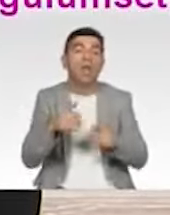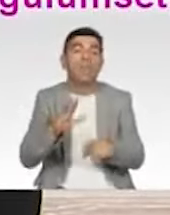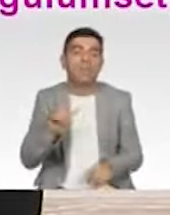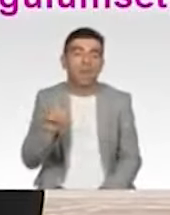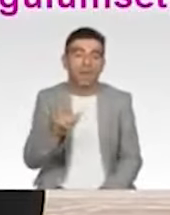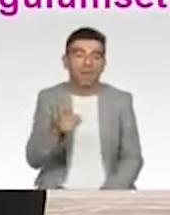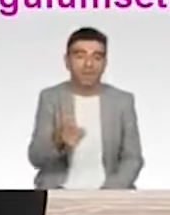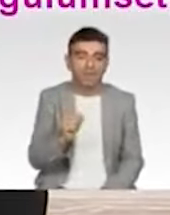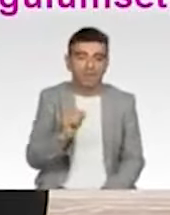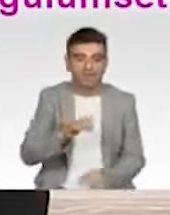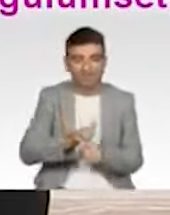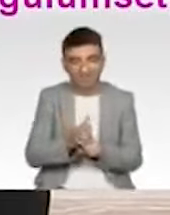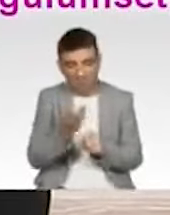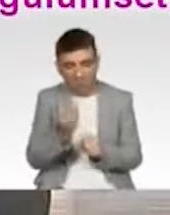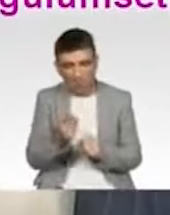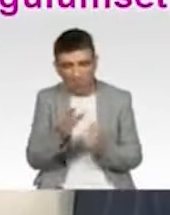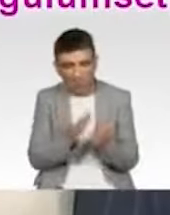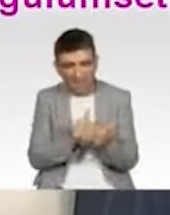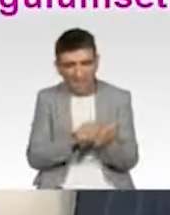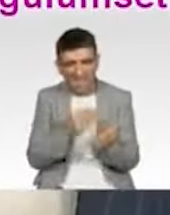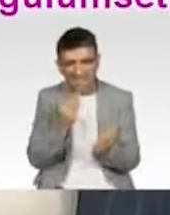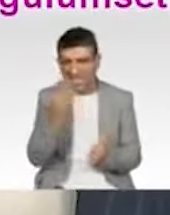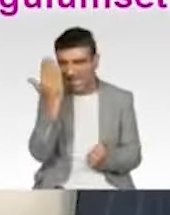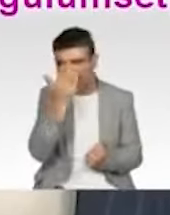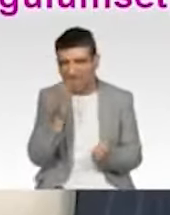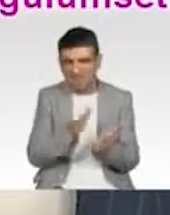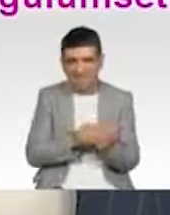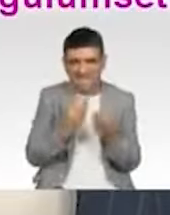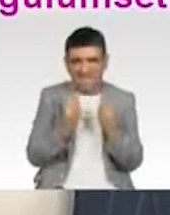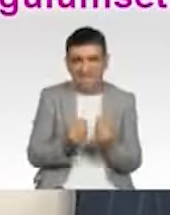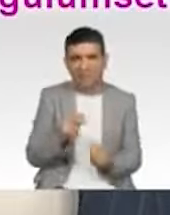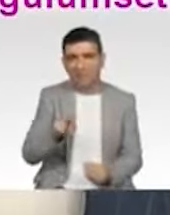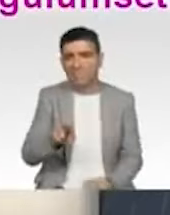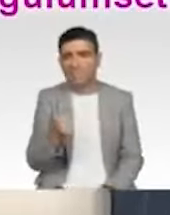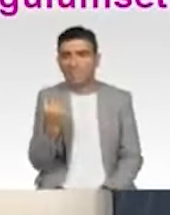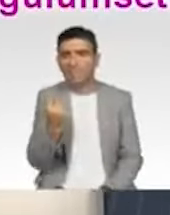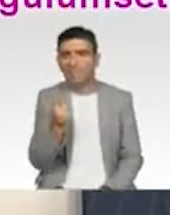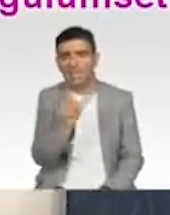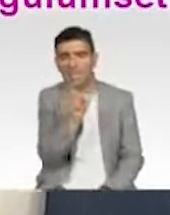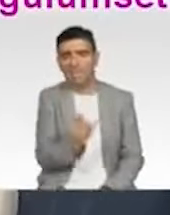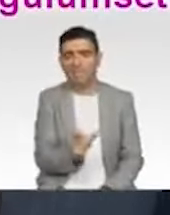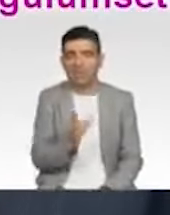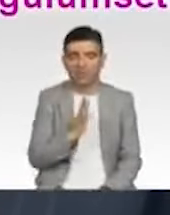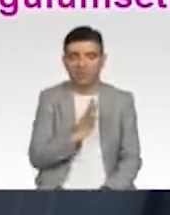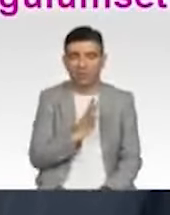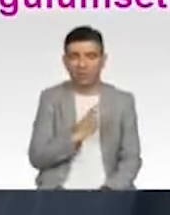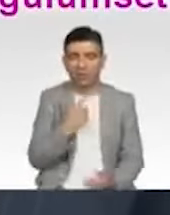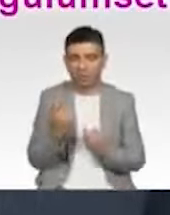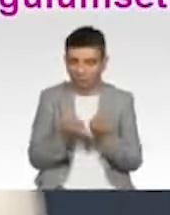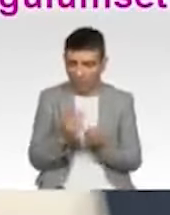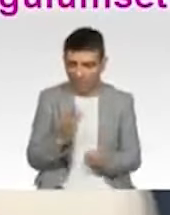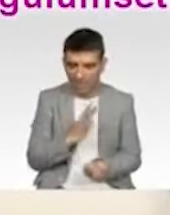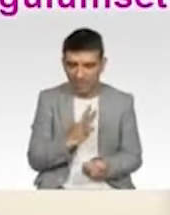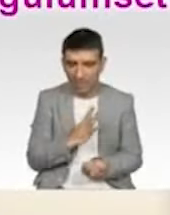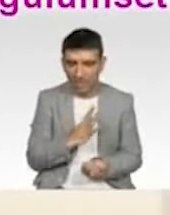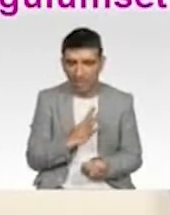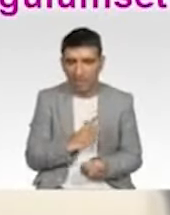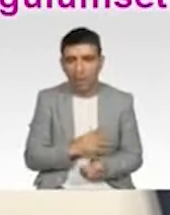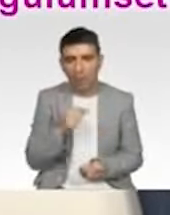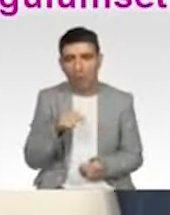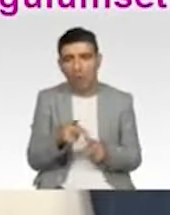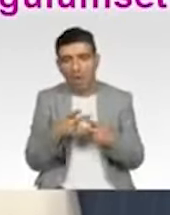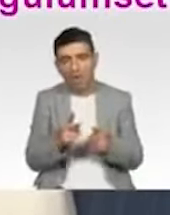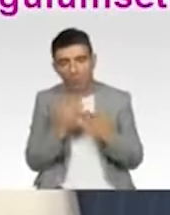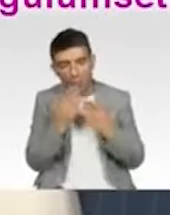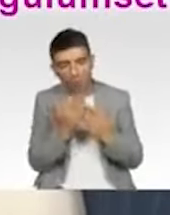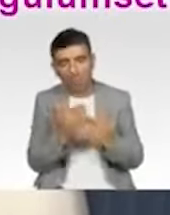işte basmati olunca sanki daha iyiymiş, siyah pirinç olunca daha iyiymiş gibi bir imaj var. Çalışmaları var. Ya yani bunlar açıp